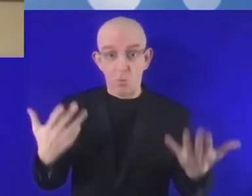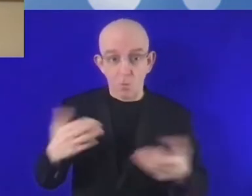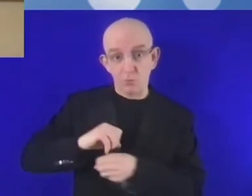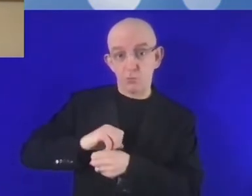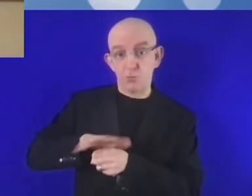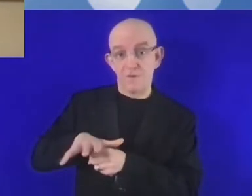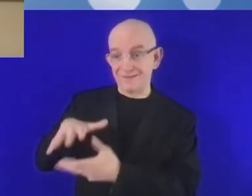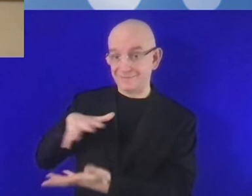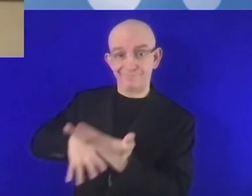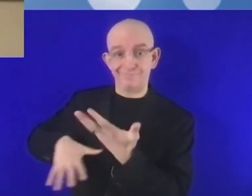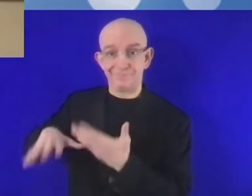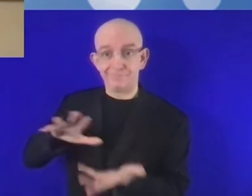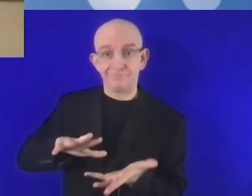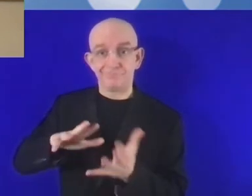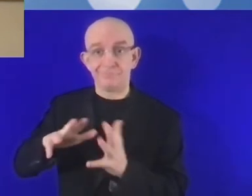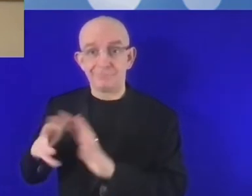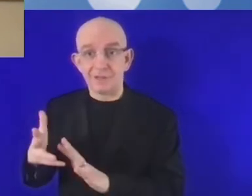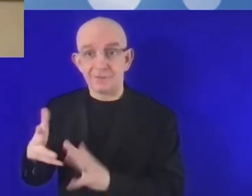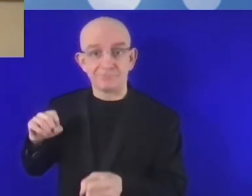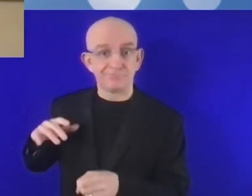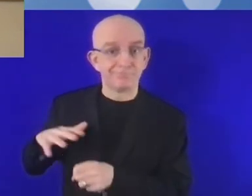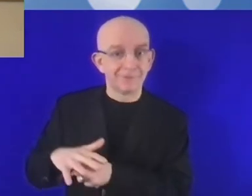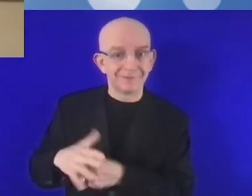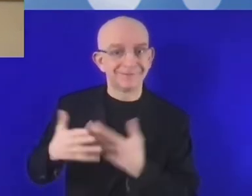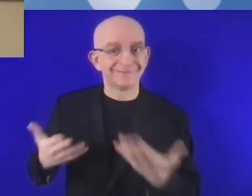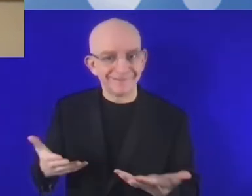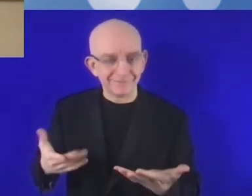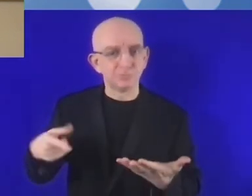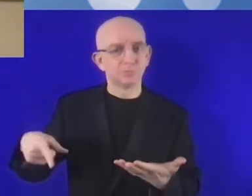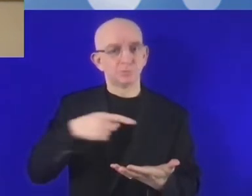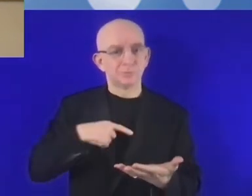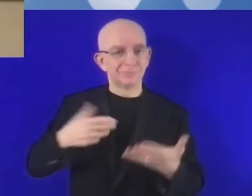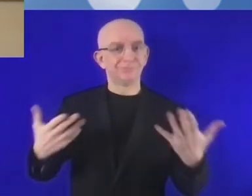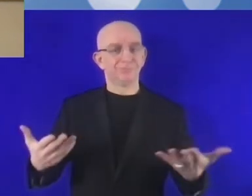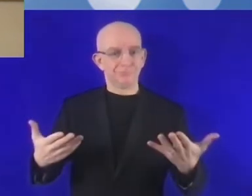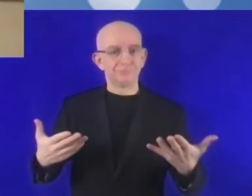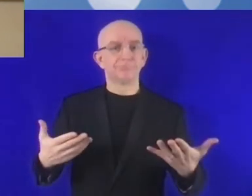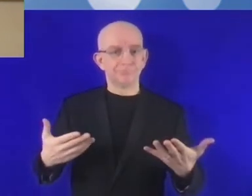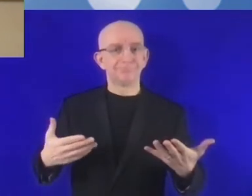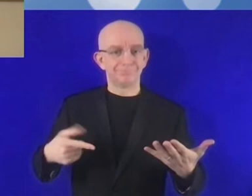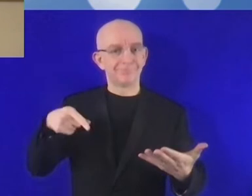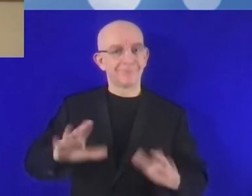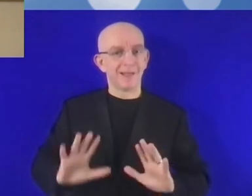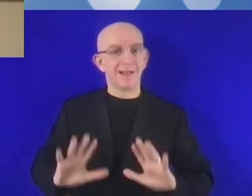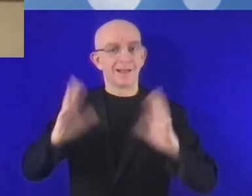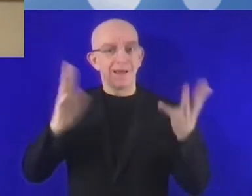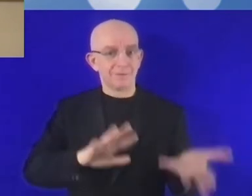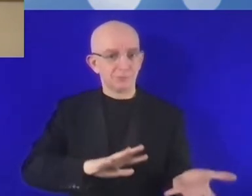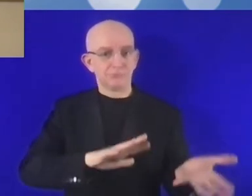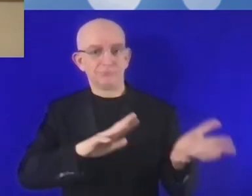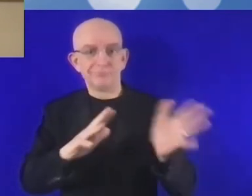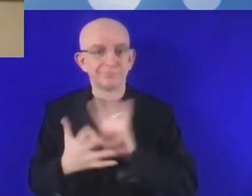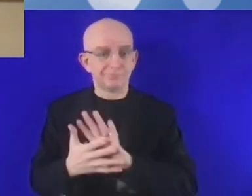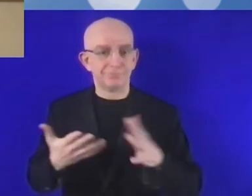فيروس، فقد لاحظنا كيف أن الإنترنت ساعد